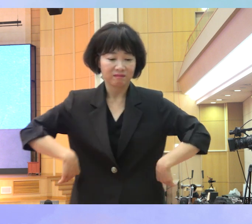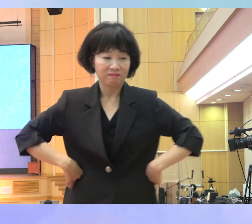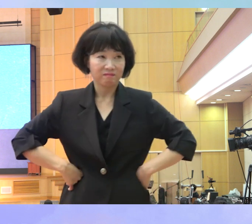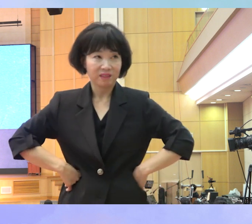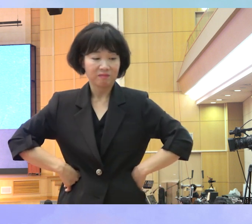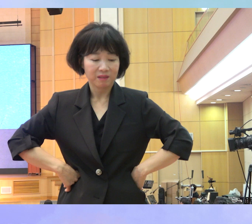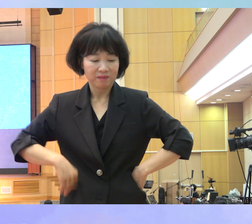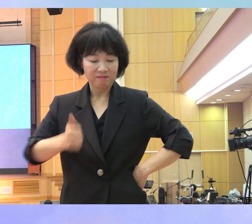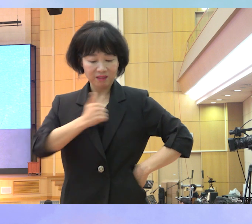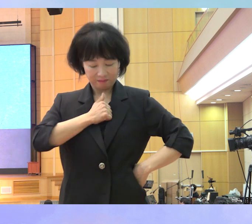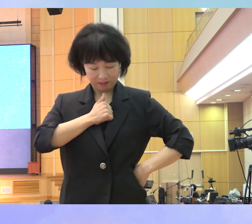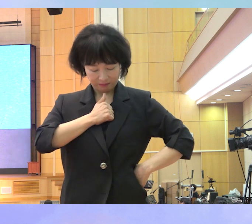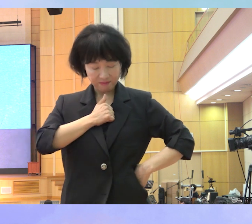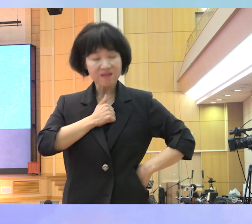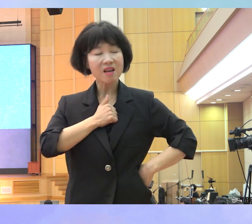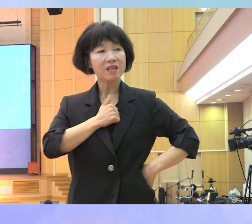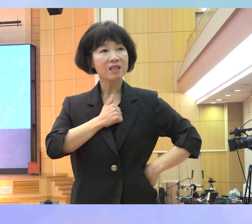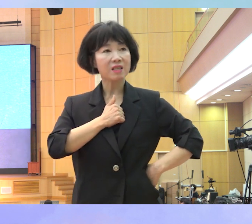내가 누군지 알아?